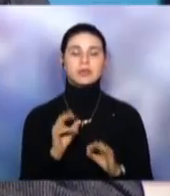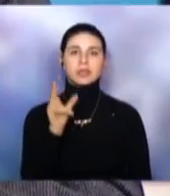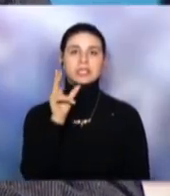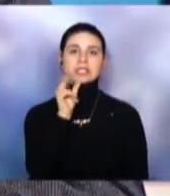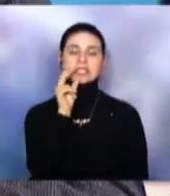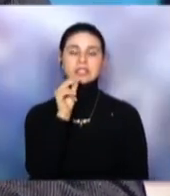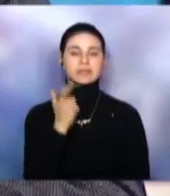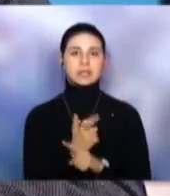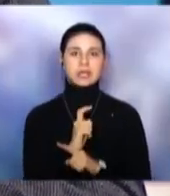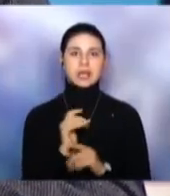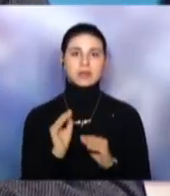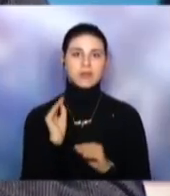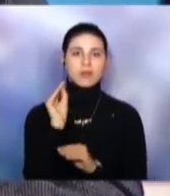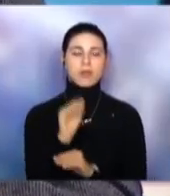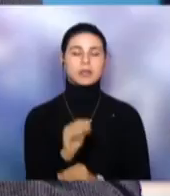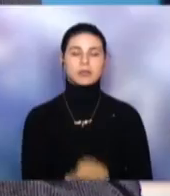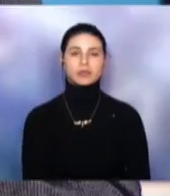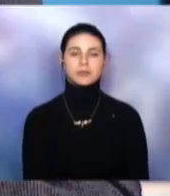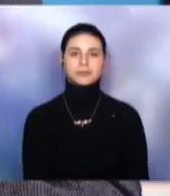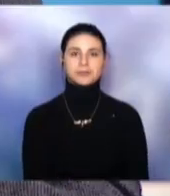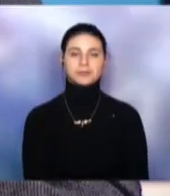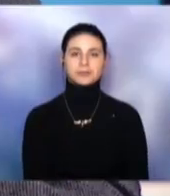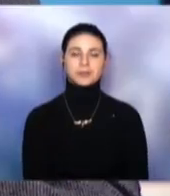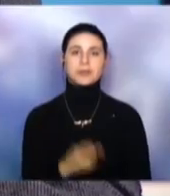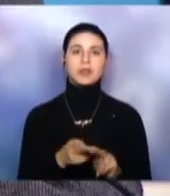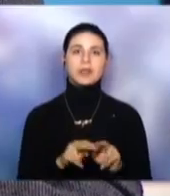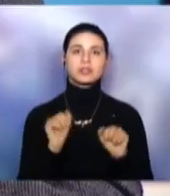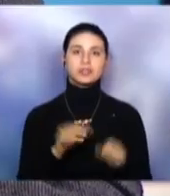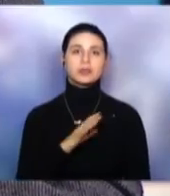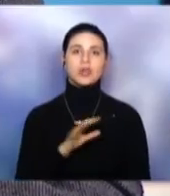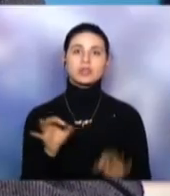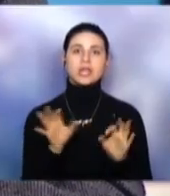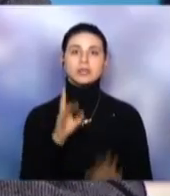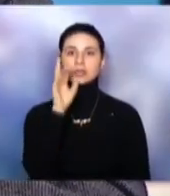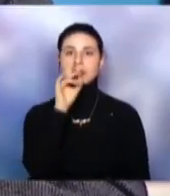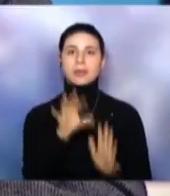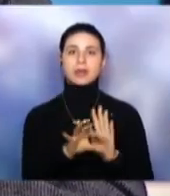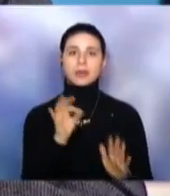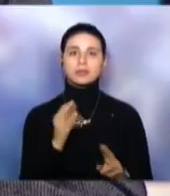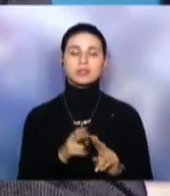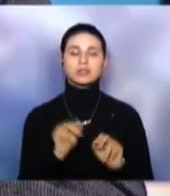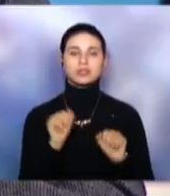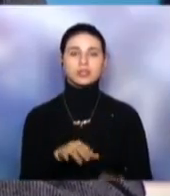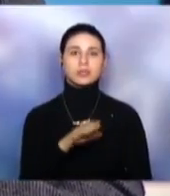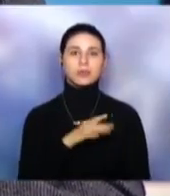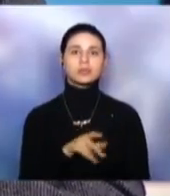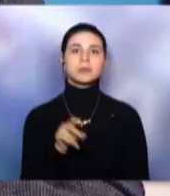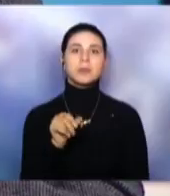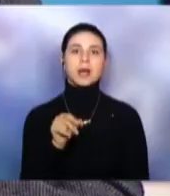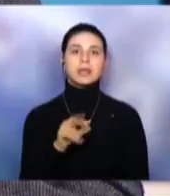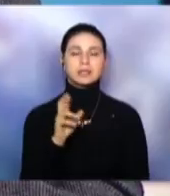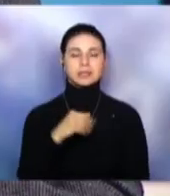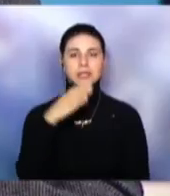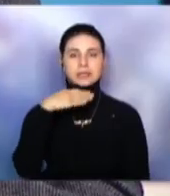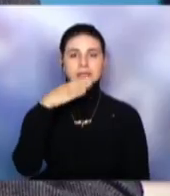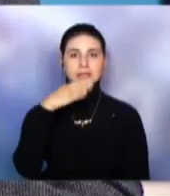ციფრების. ეს შეიძლება იყოს არასწორად შერჩეული პრეპარატი, ეს შეიძლება იყოს მარილისა და